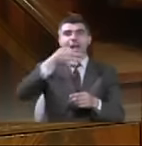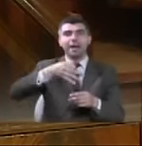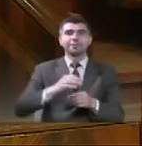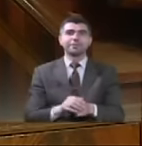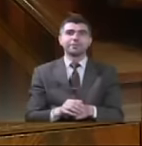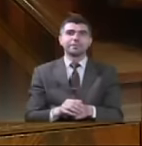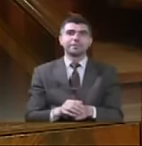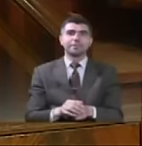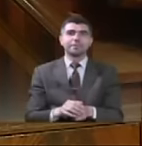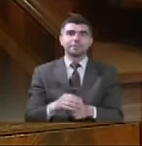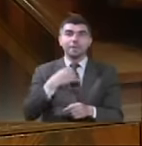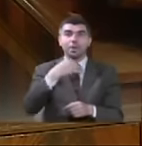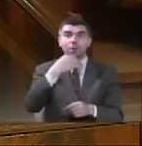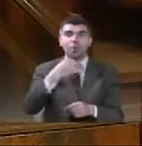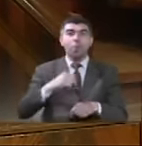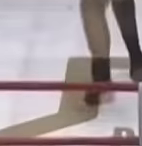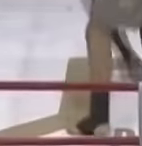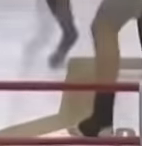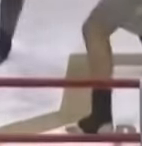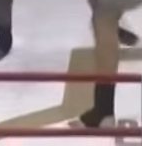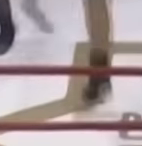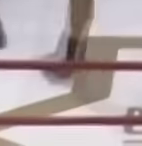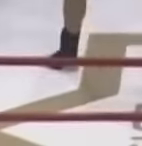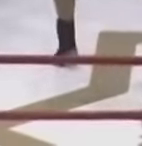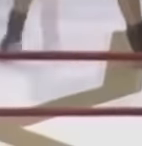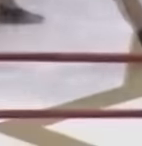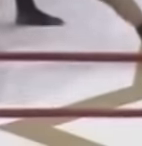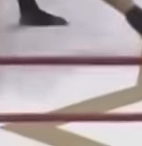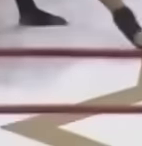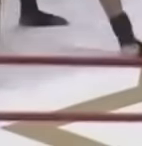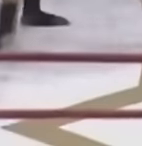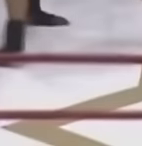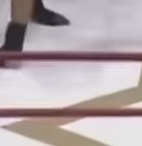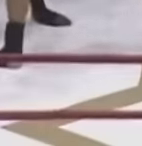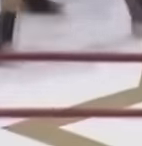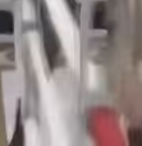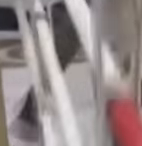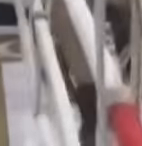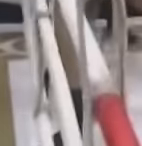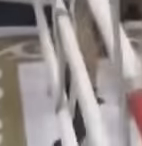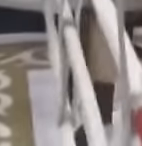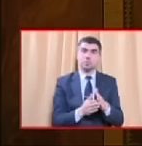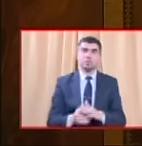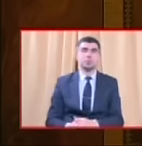شوف السيدة الوزيرة ضرب ضرب ضرب تما ضرب تما